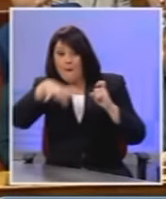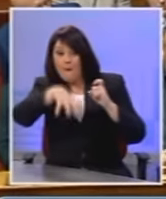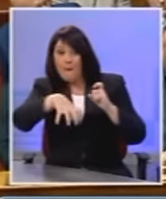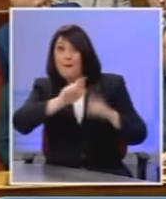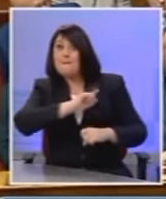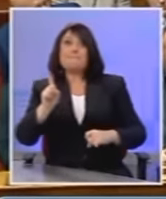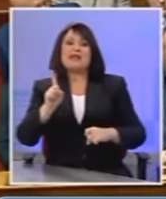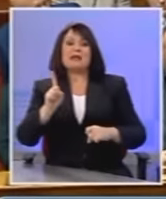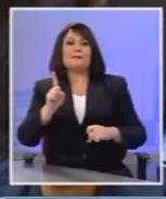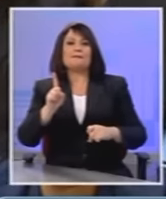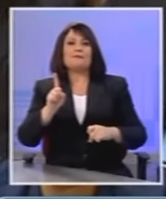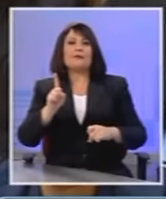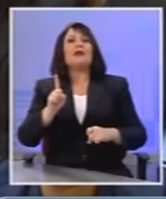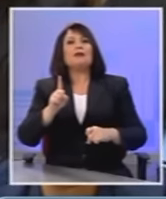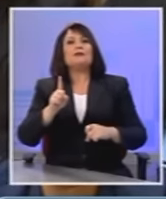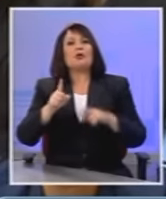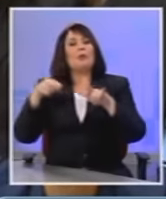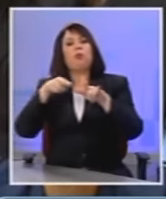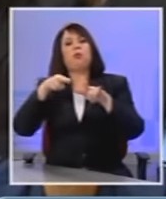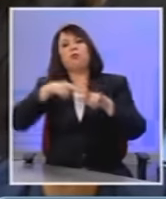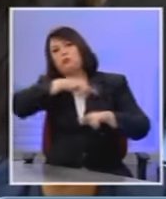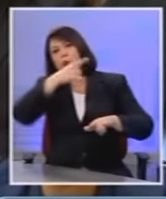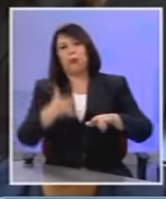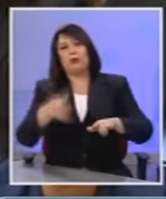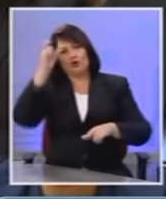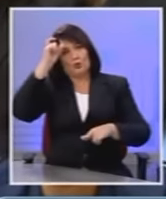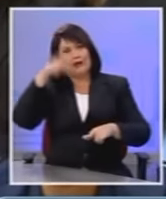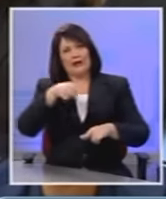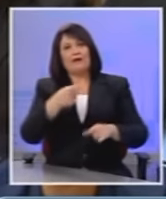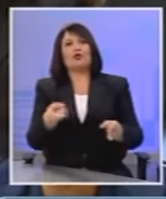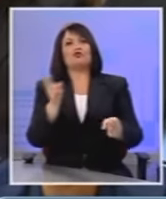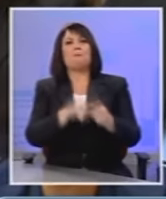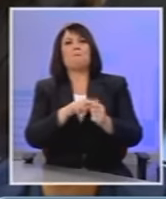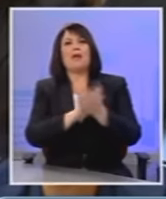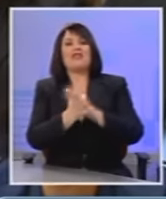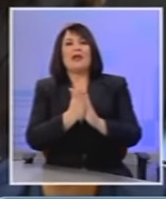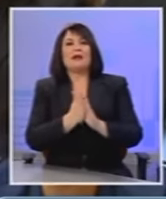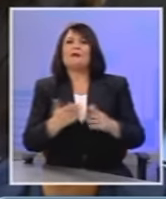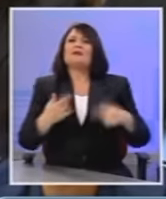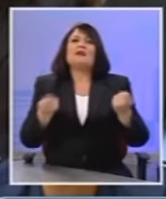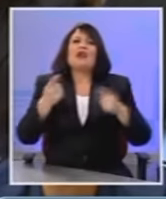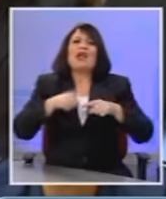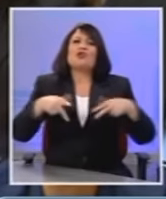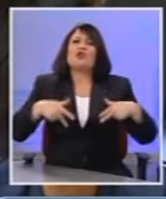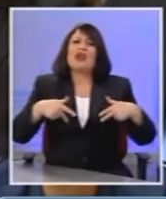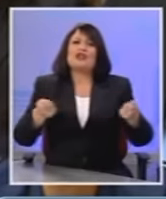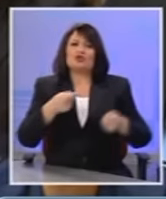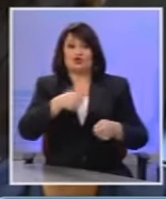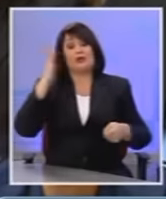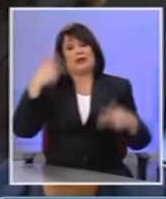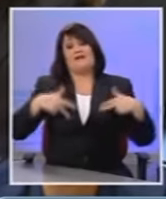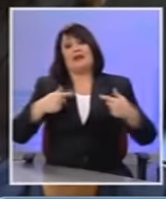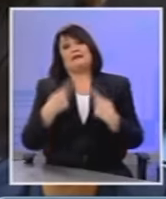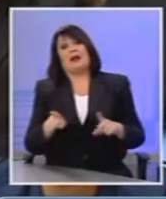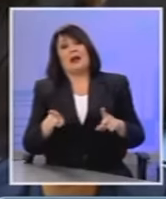των S-300, δολοφονήθηκε από τους Τούρκους. Και εμείς τι κάναμε σαν κράτος, δεν ήσασταν εσείς κυβέρνηση τότε,